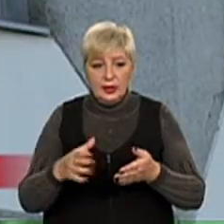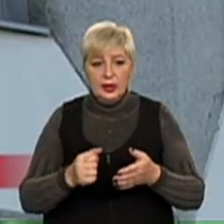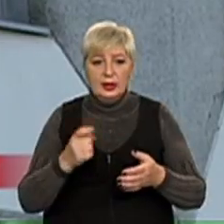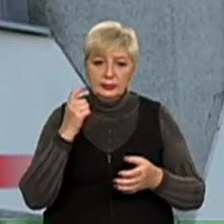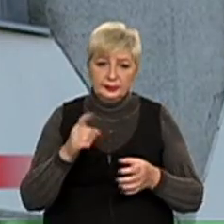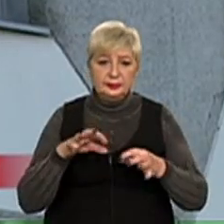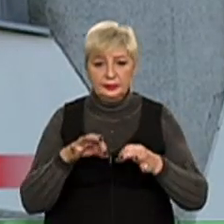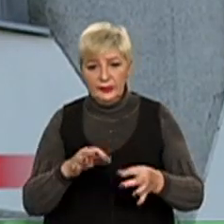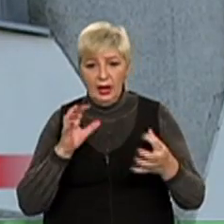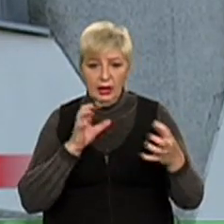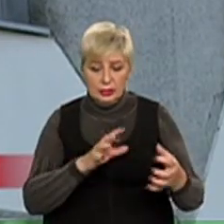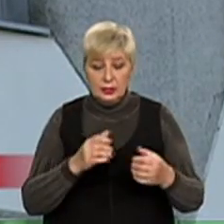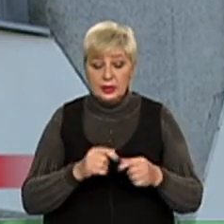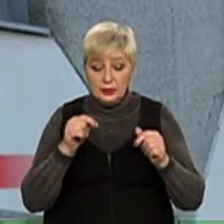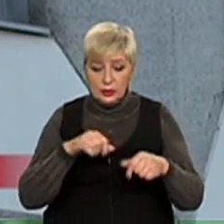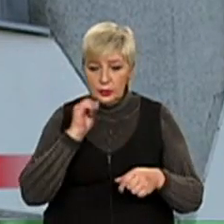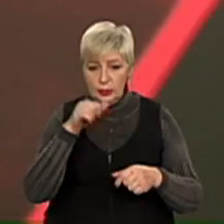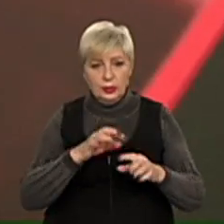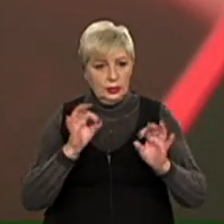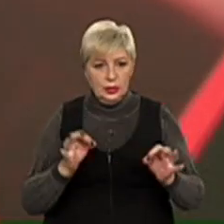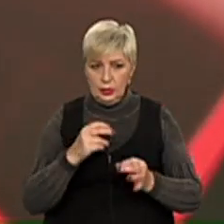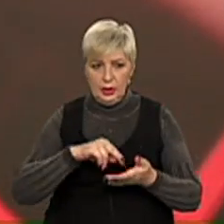складу. У наступному року ми цього всього не плануємо.